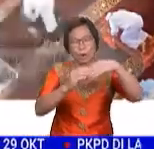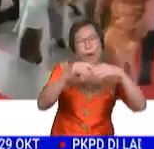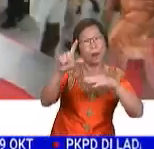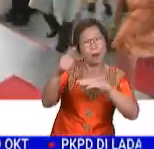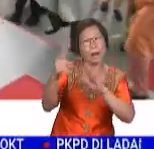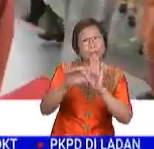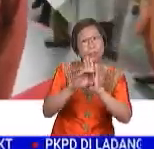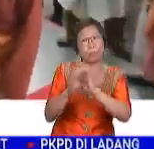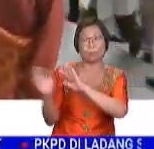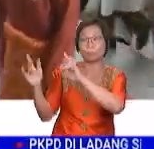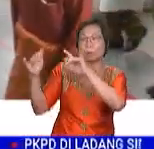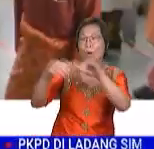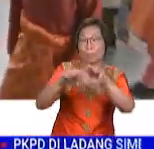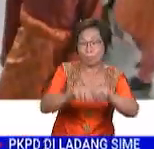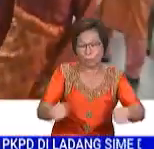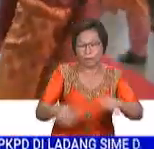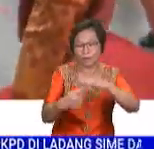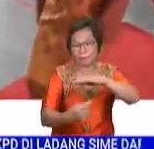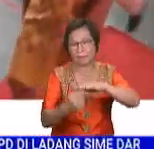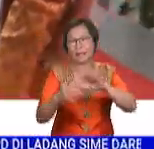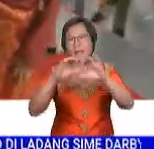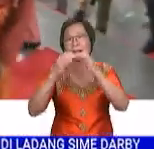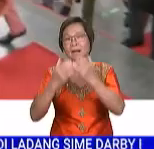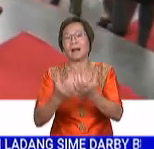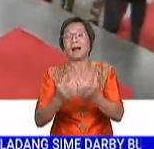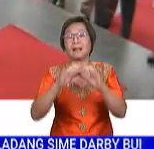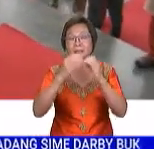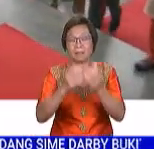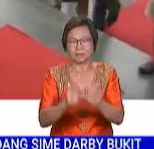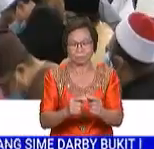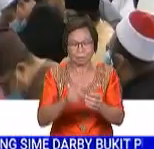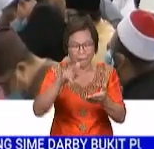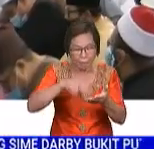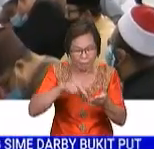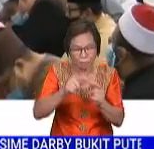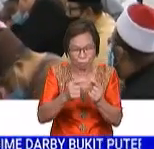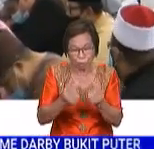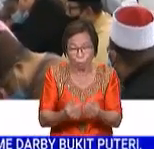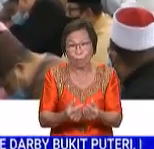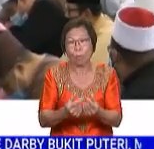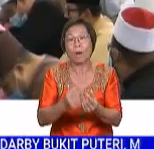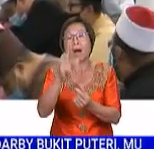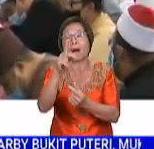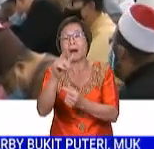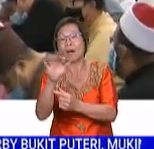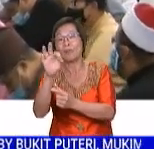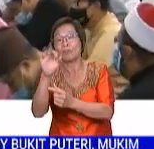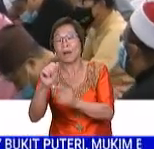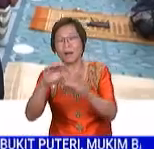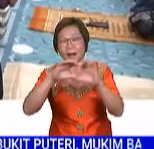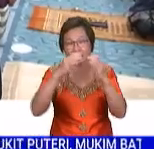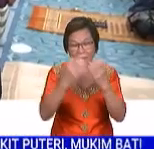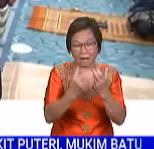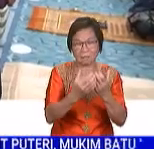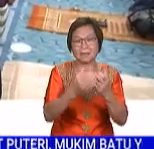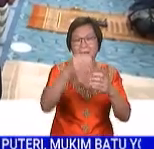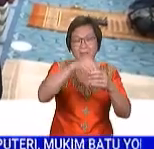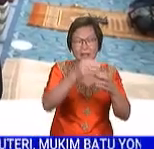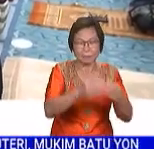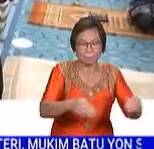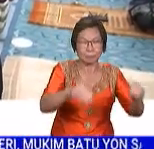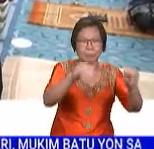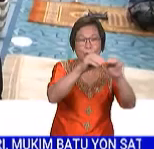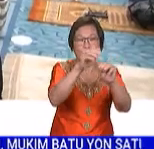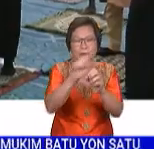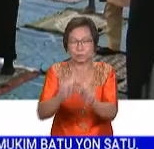lain termasuk kehadiran murid Tadika dan kelas Alquran dan fardhu ain Kaffah ke kelas yang beroperasi dalam premis masjid dan